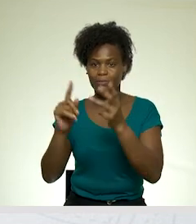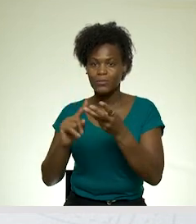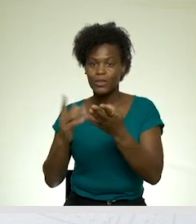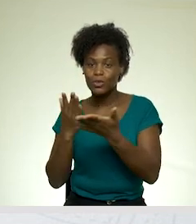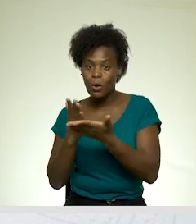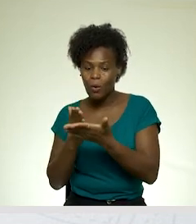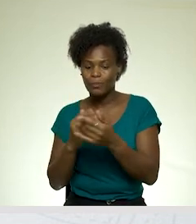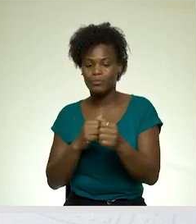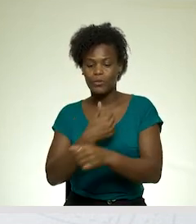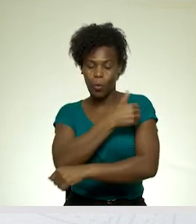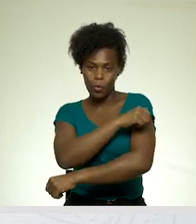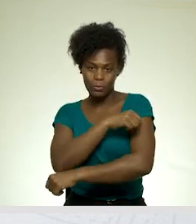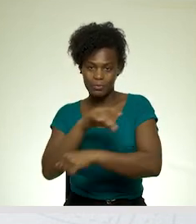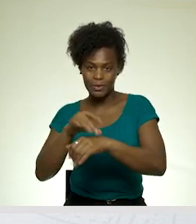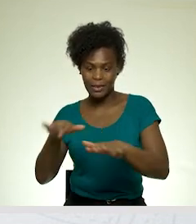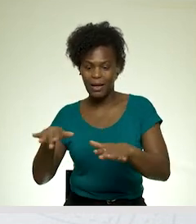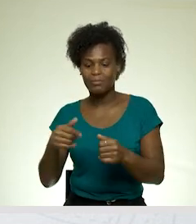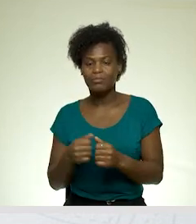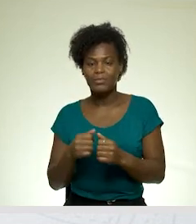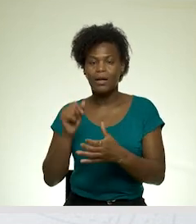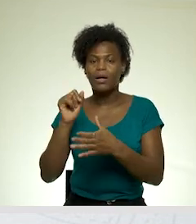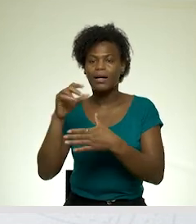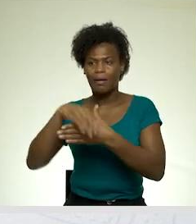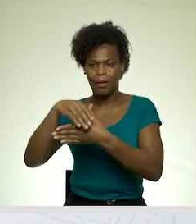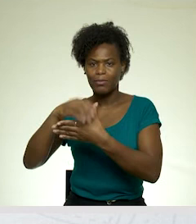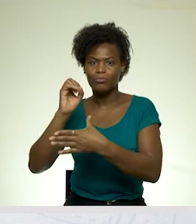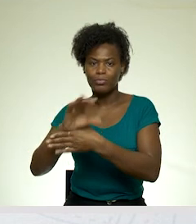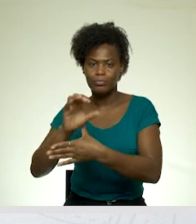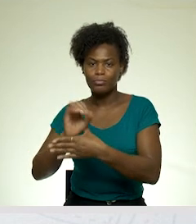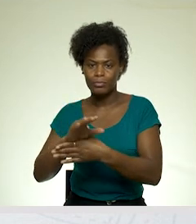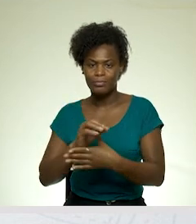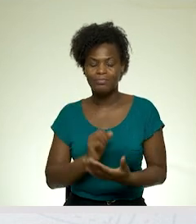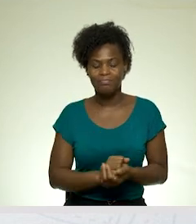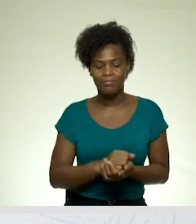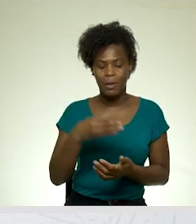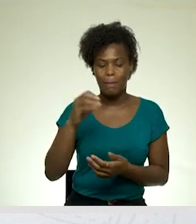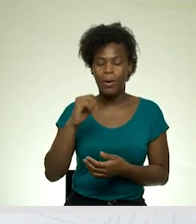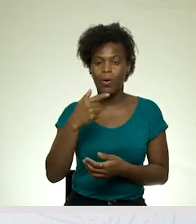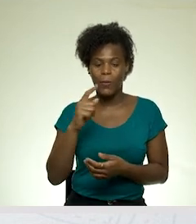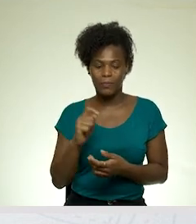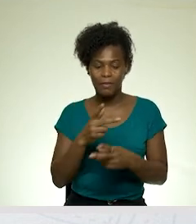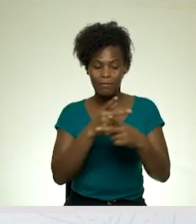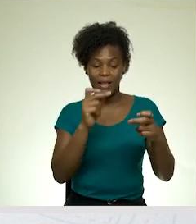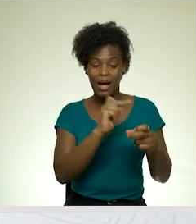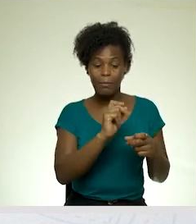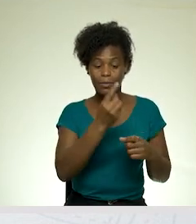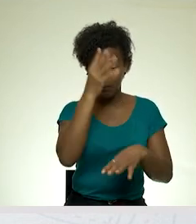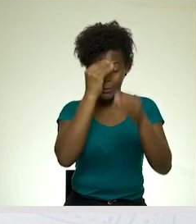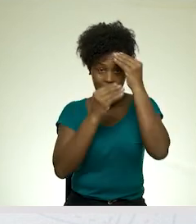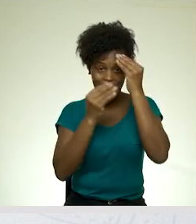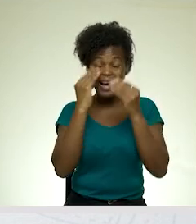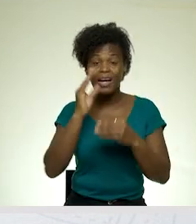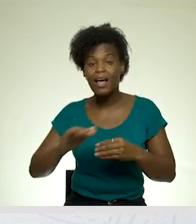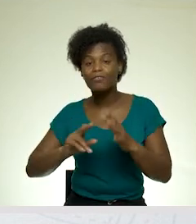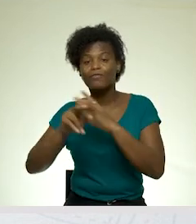l'école, l'hôpital, la poste. Phrase A. Pour apprendre,